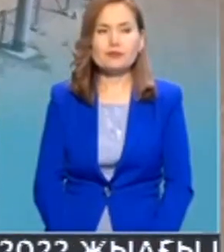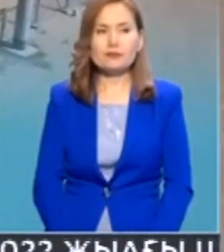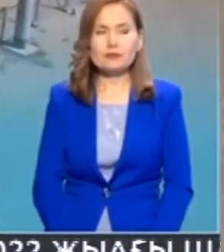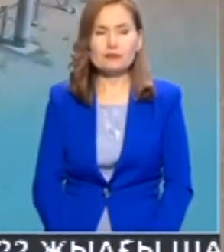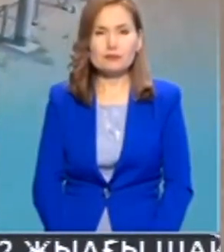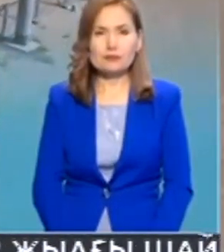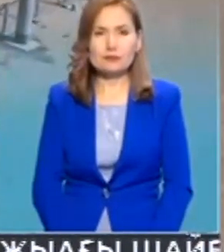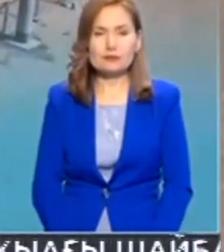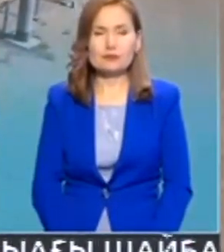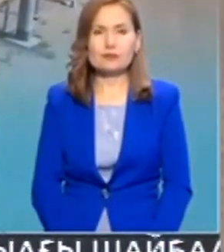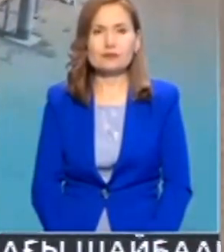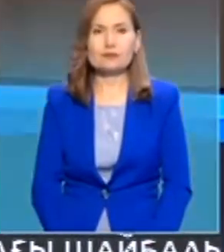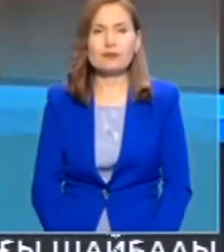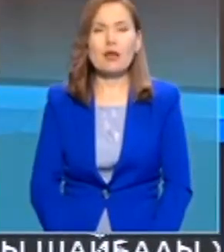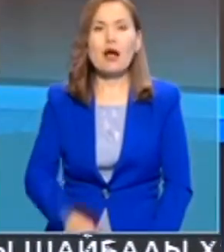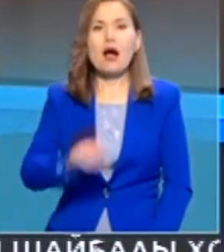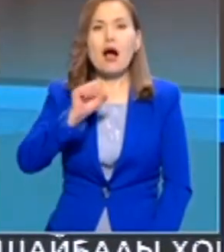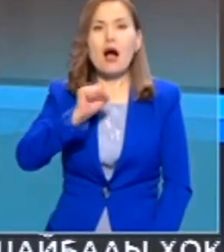ұлттық телеарнасы.